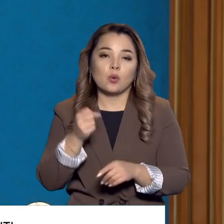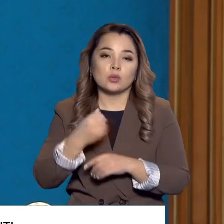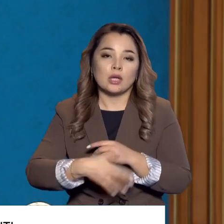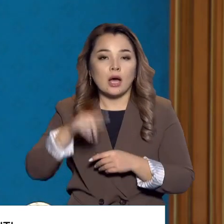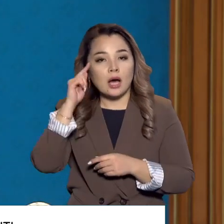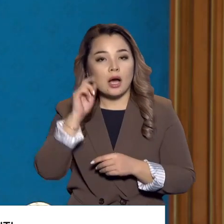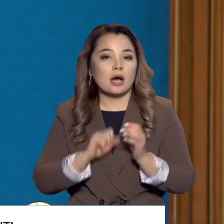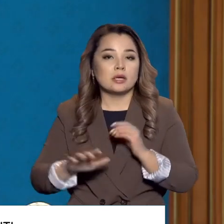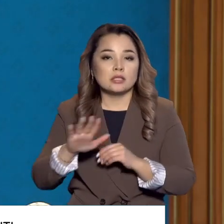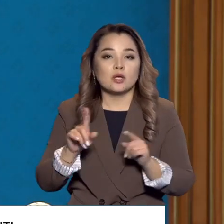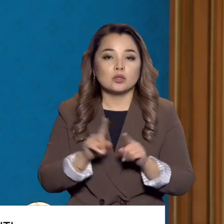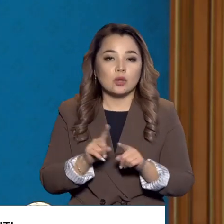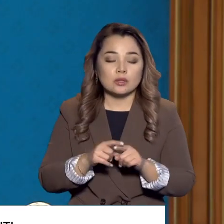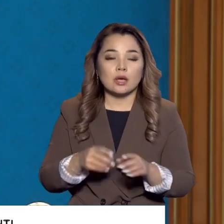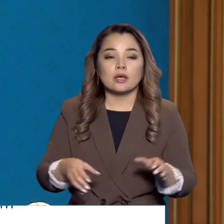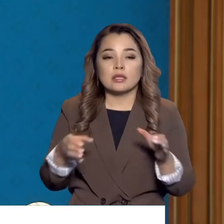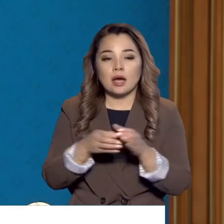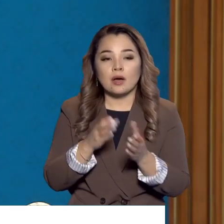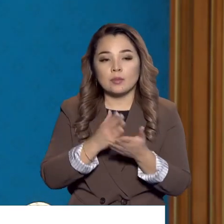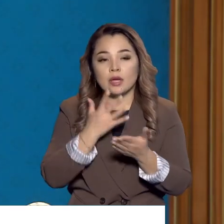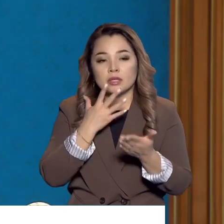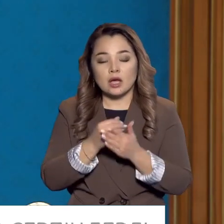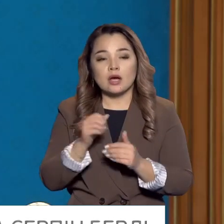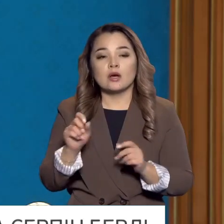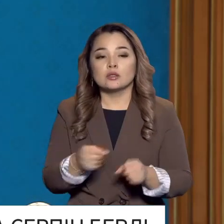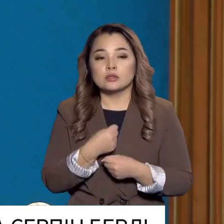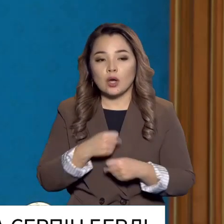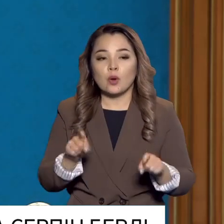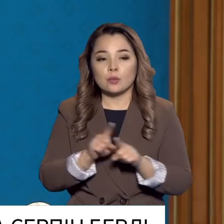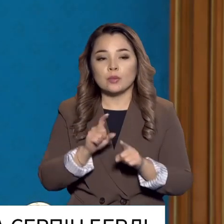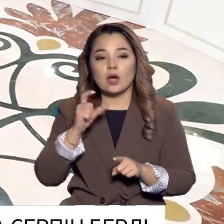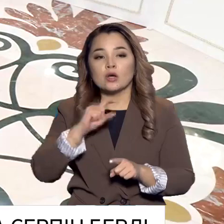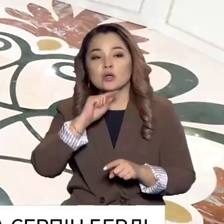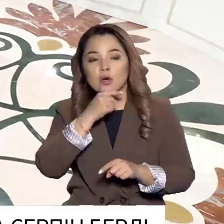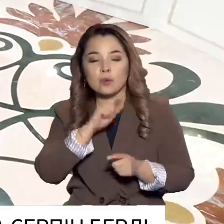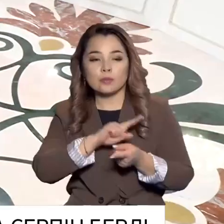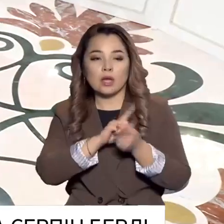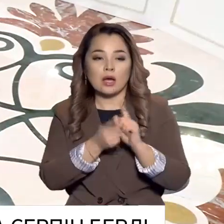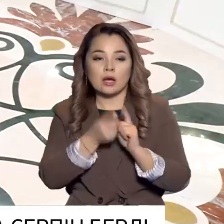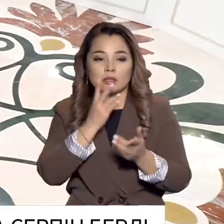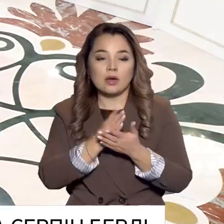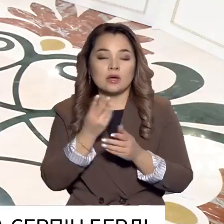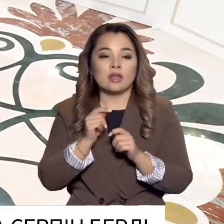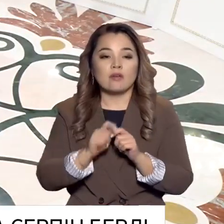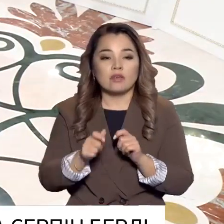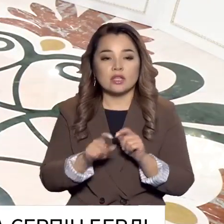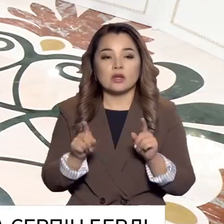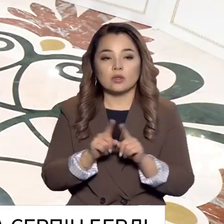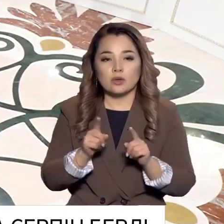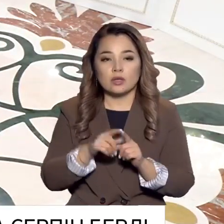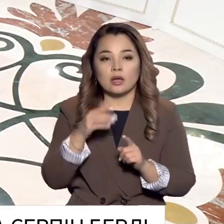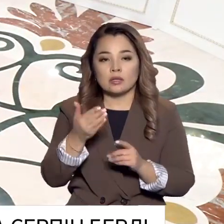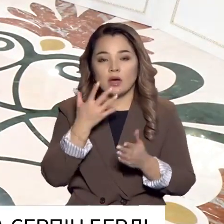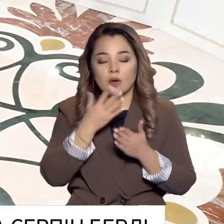Азиядағы ең ірі посткеңістік кеңістікте жылдам дамушы экономикаға айналдық. Инвесторларда Қазақстанның